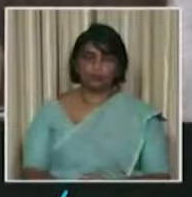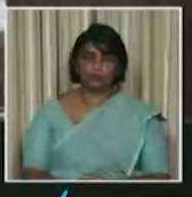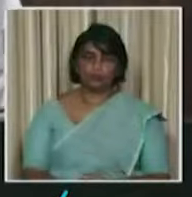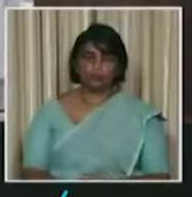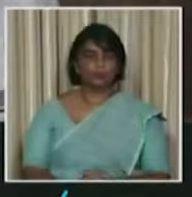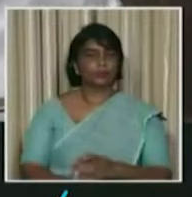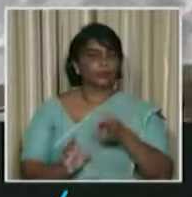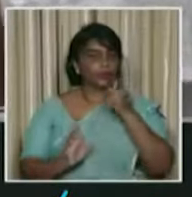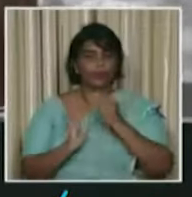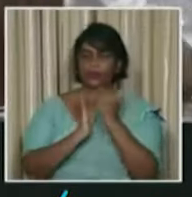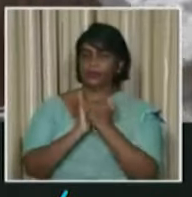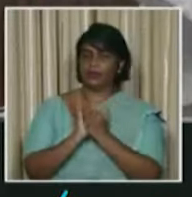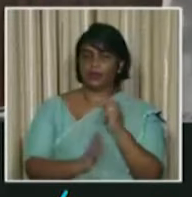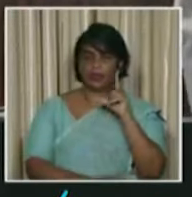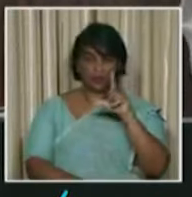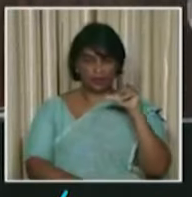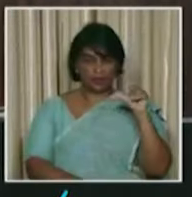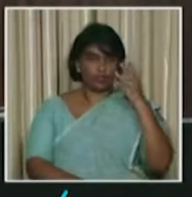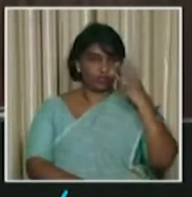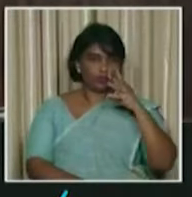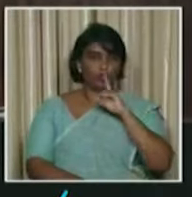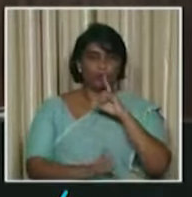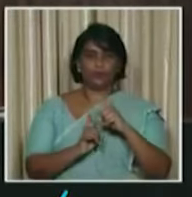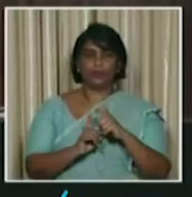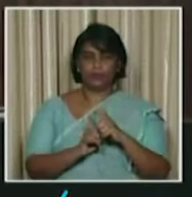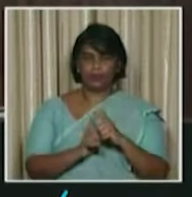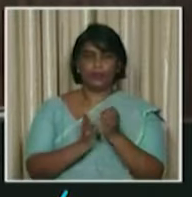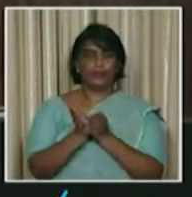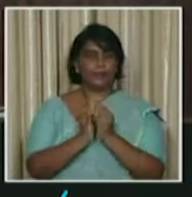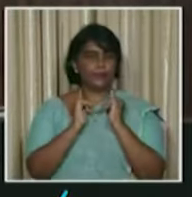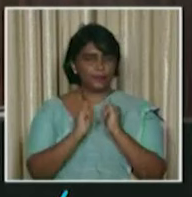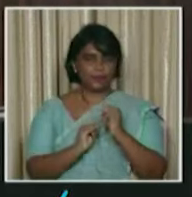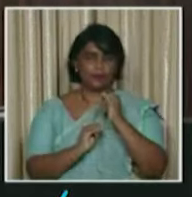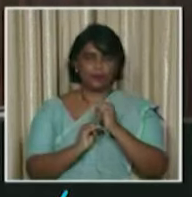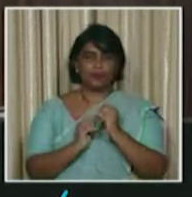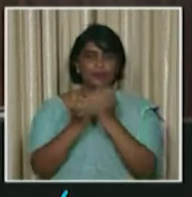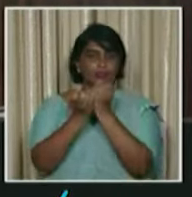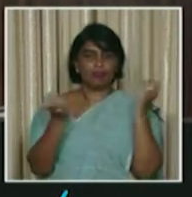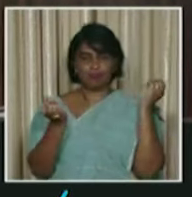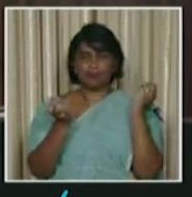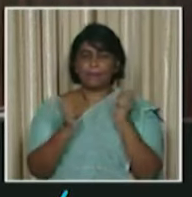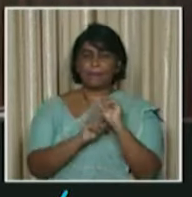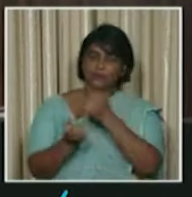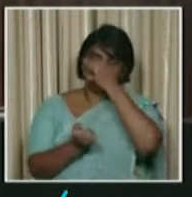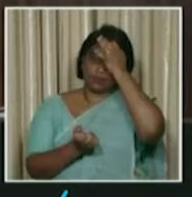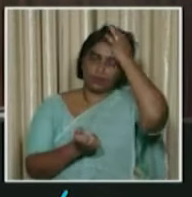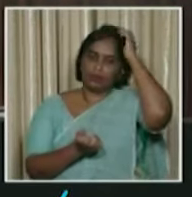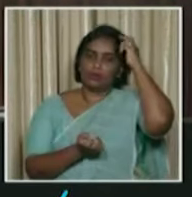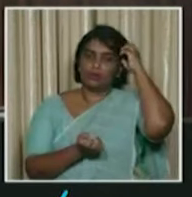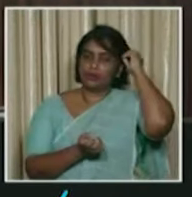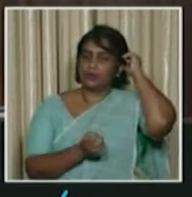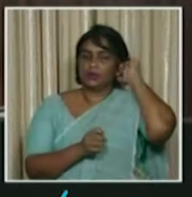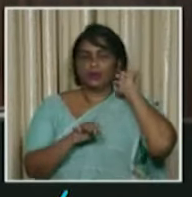කරනවා. ස්ථාවර නියෝගයේ අංක 77 3 ප්‍රකාරව බරපතල විනය විරෝධී ක්‍රියාවක් ලෙස සෙංකෝලයේ පාර්ලිමේන්තුවේ සභාගර්භයේ ඇතුළත තබා